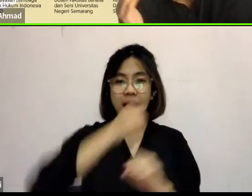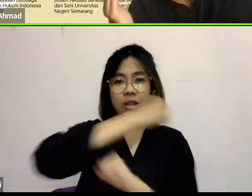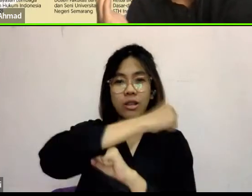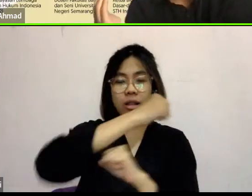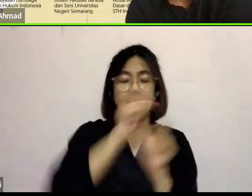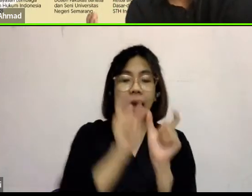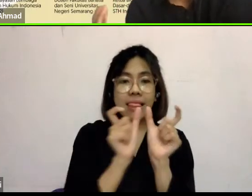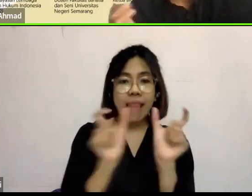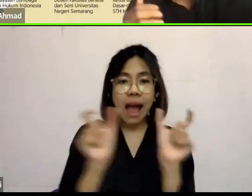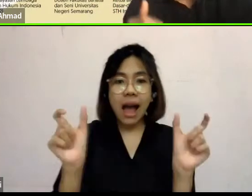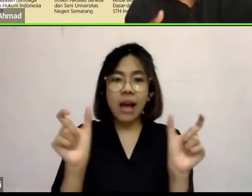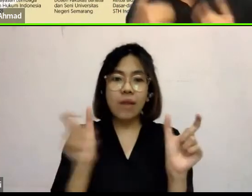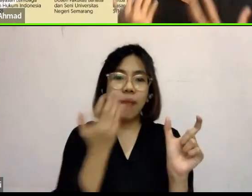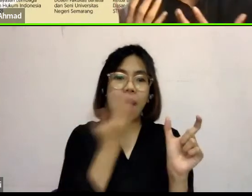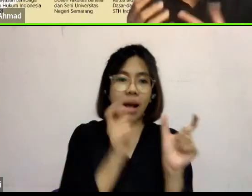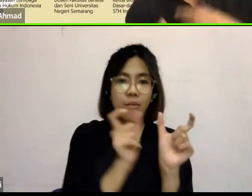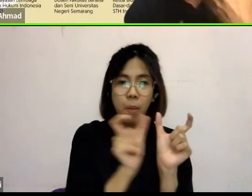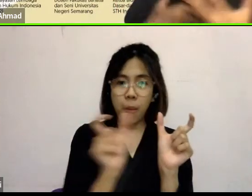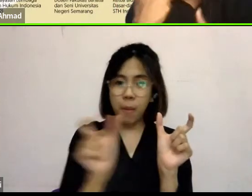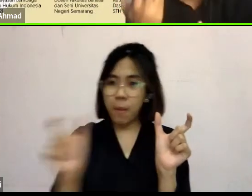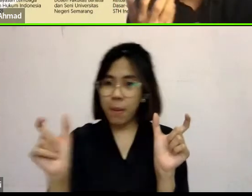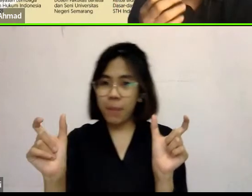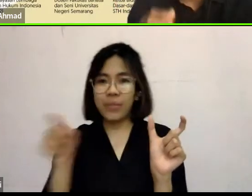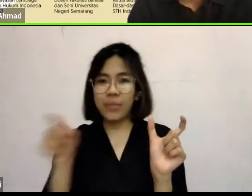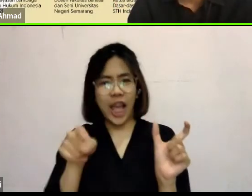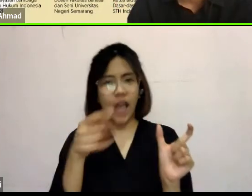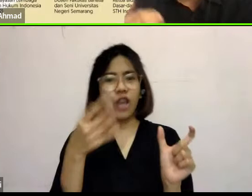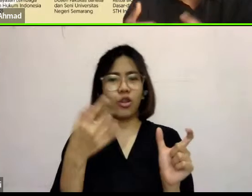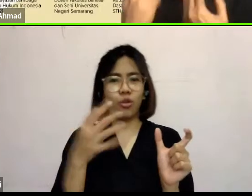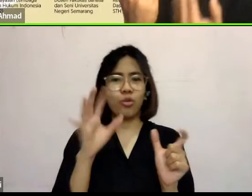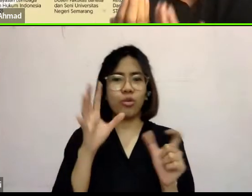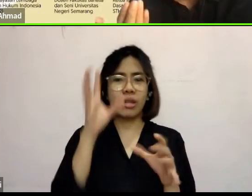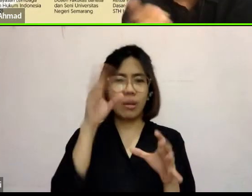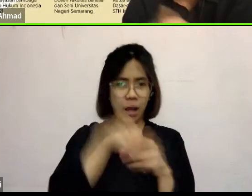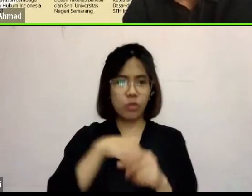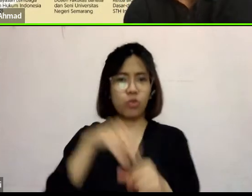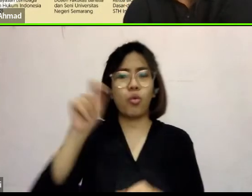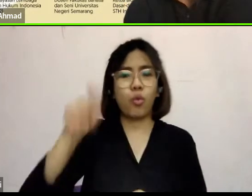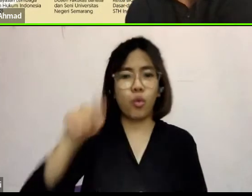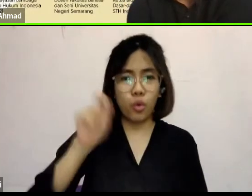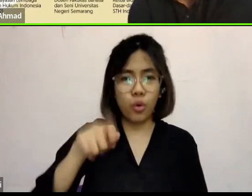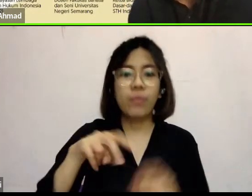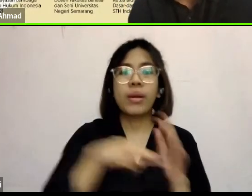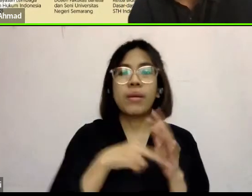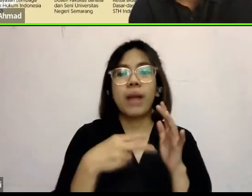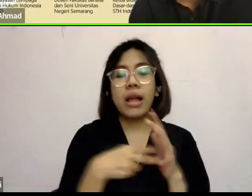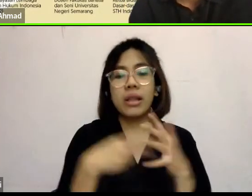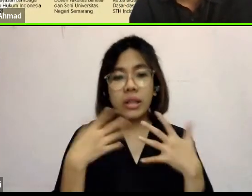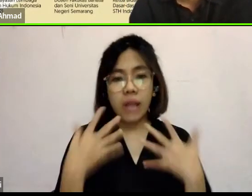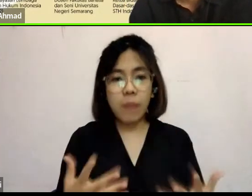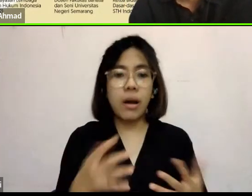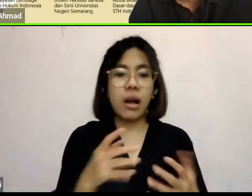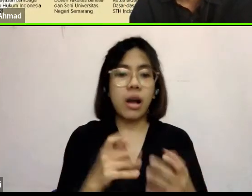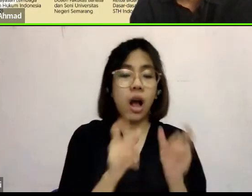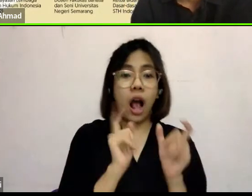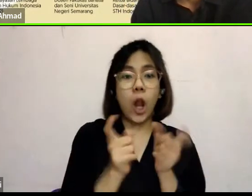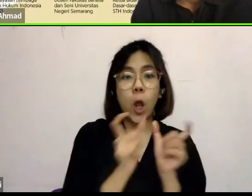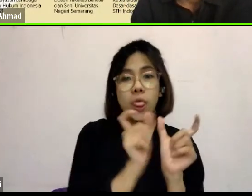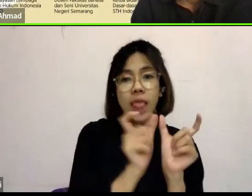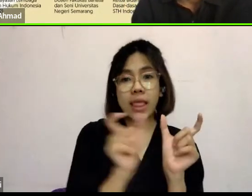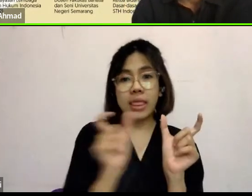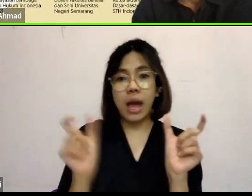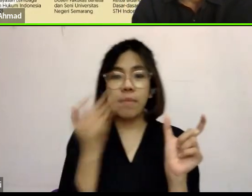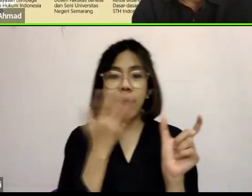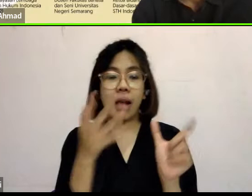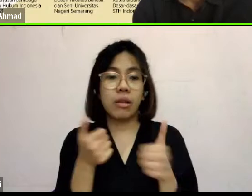di dalam bahasa sendiri sebetulnya membuat bahasa bisa menjadi atau memampukan memampukan kita gitu Jadi kalau kalau